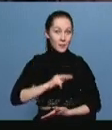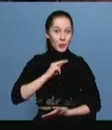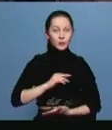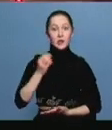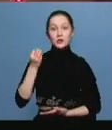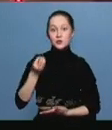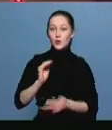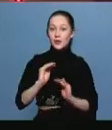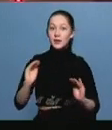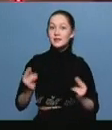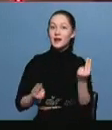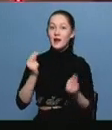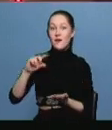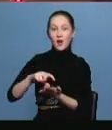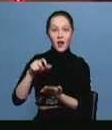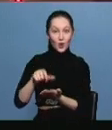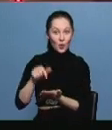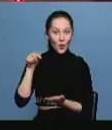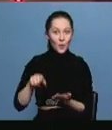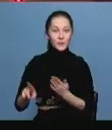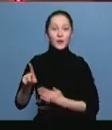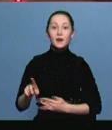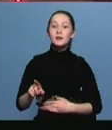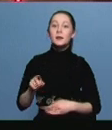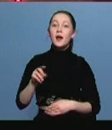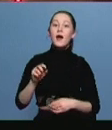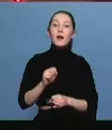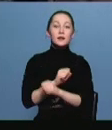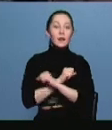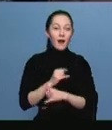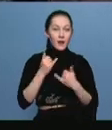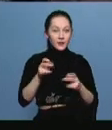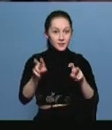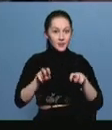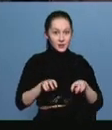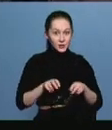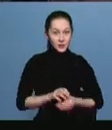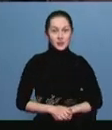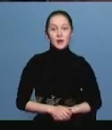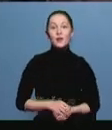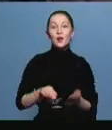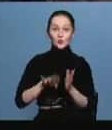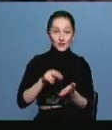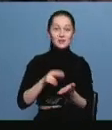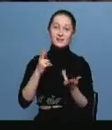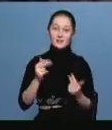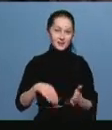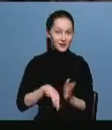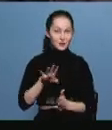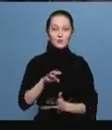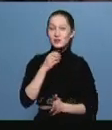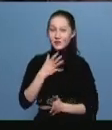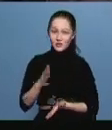еще? Детская игровая комната, там комнату отдыха для пассажиров обновили. Ну, лучше стало. Лучше, очень хорошо